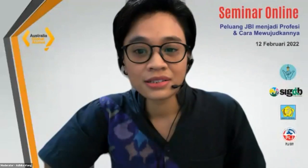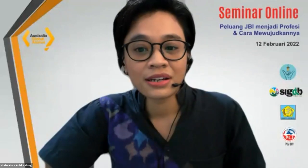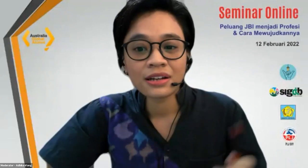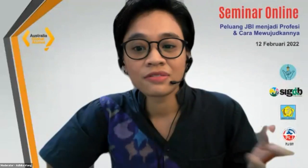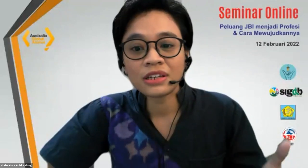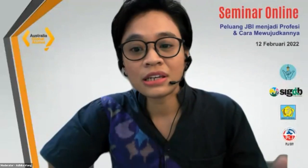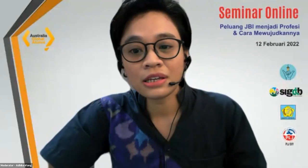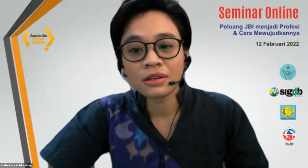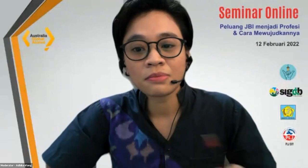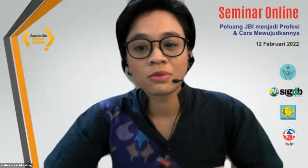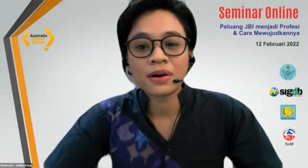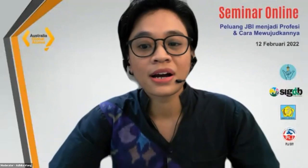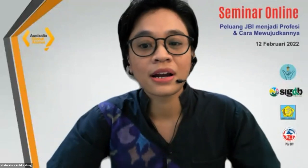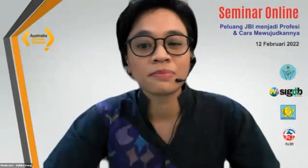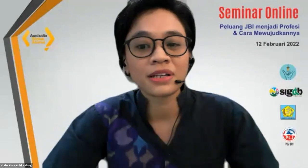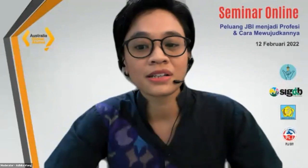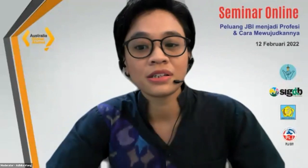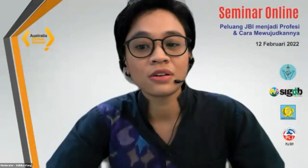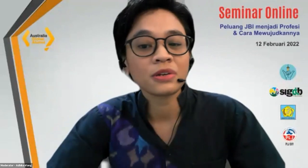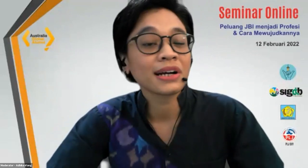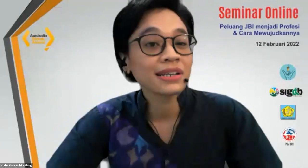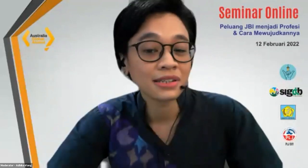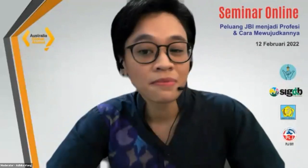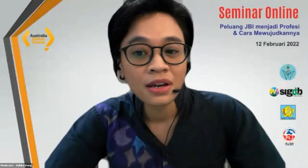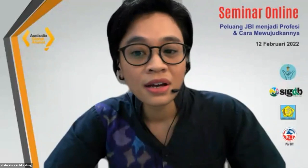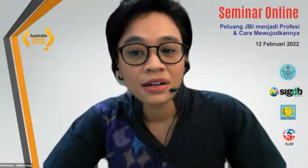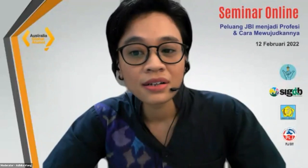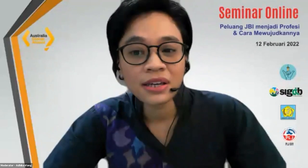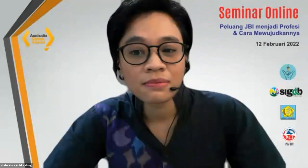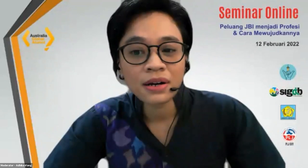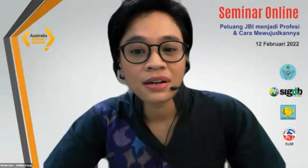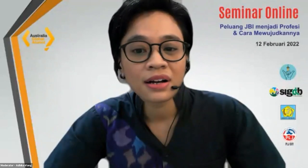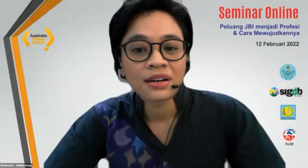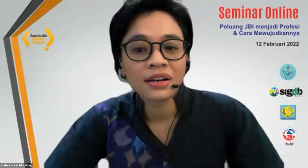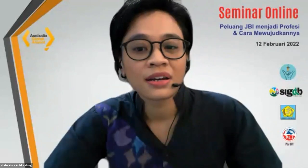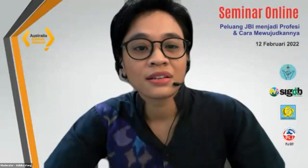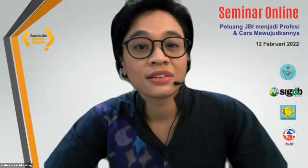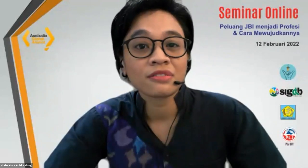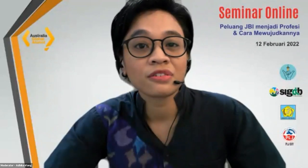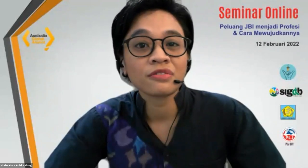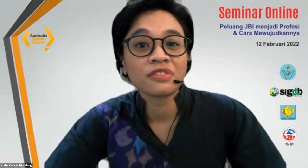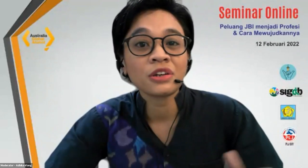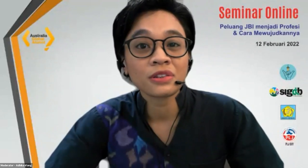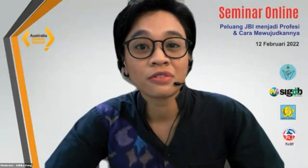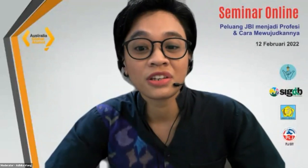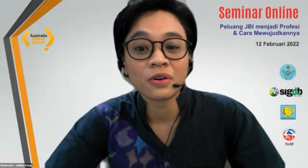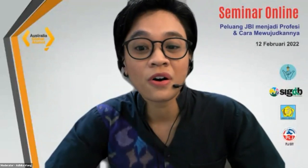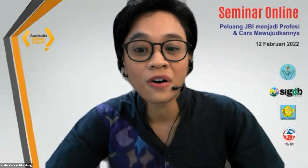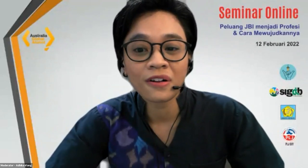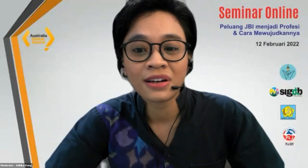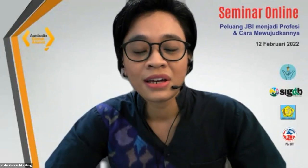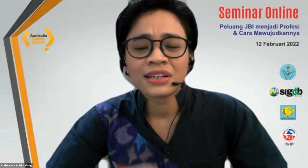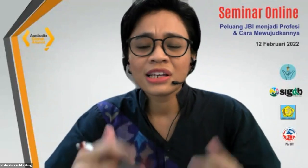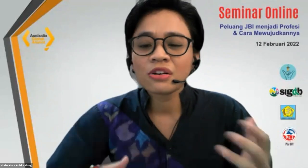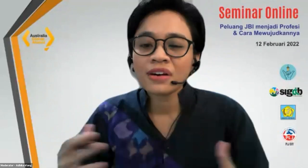ya saya aktif ini merupakan aplikasi komunikasi yang mengandalkan Layanan Telepon video atau video